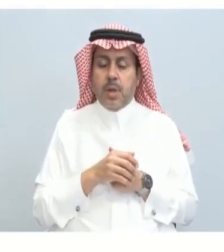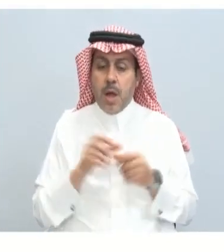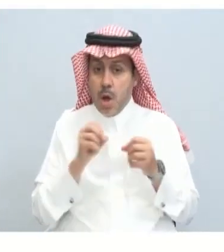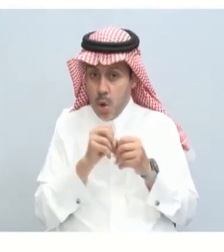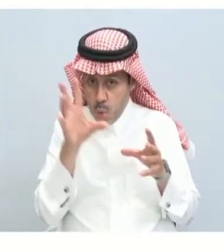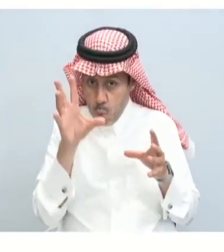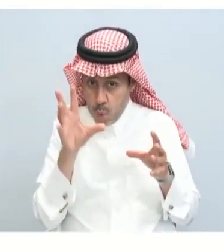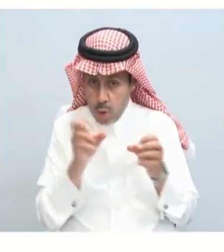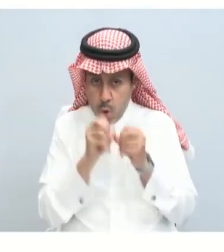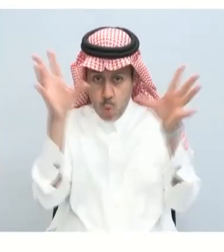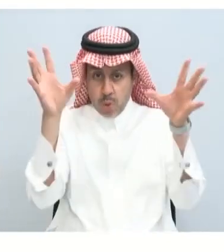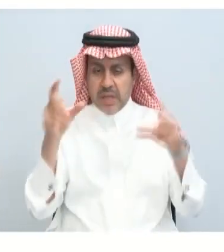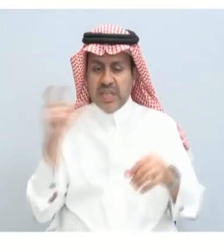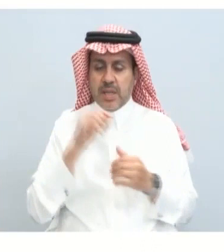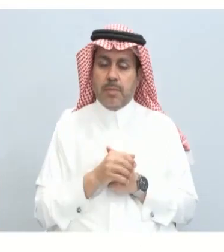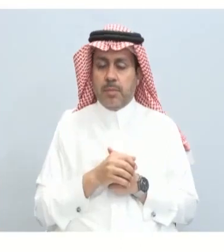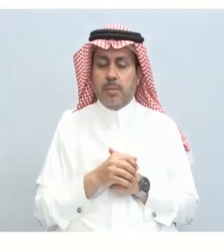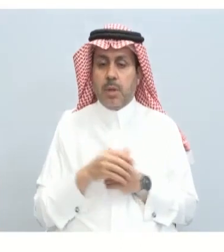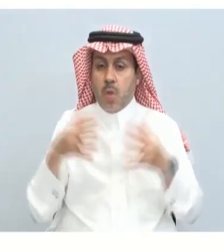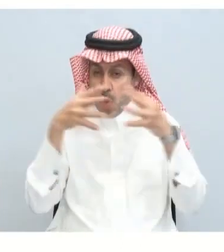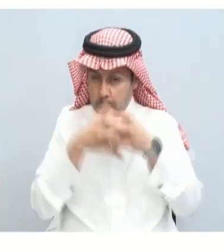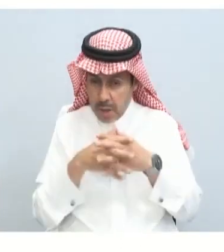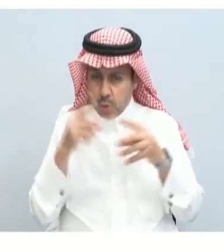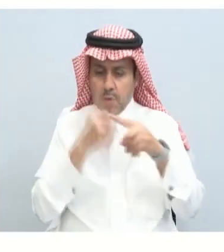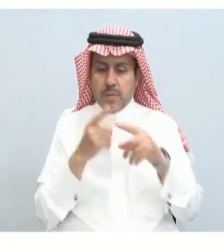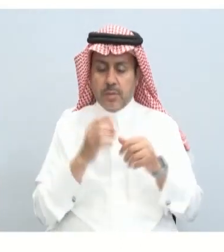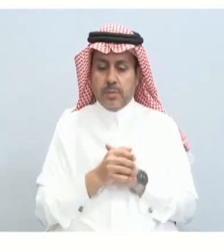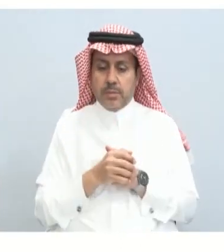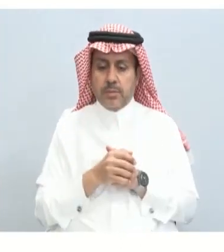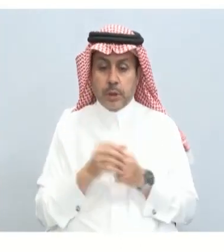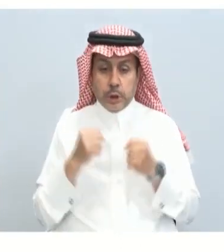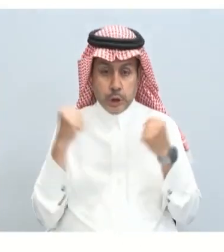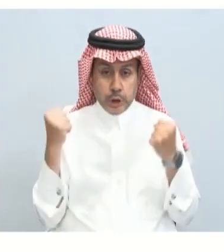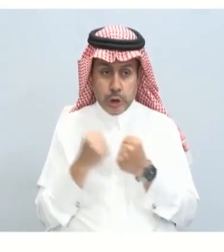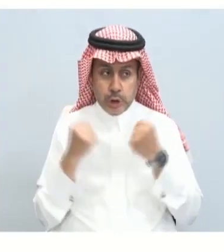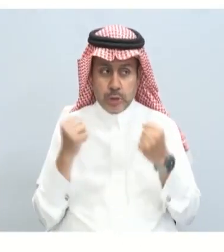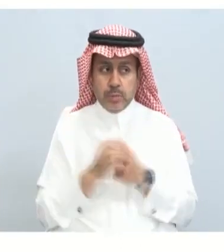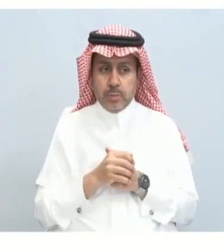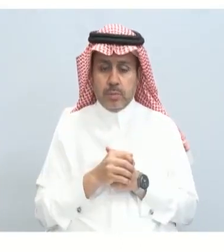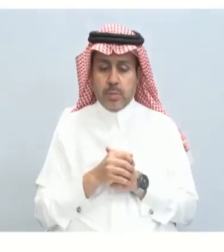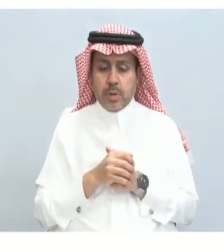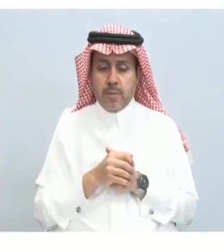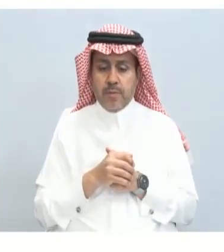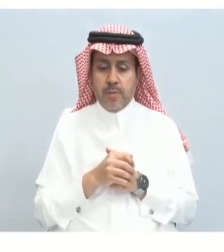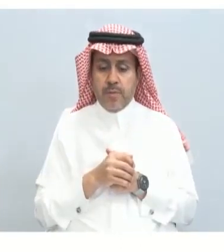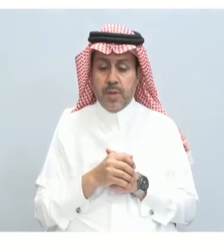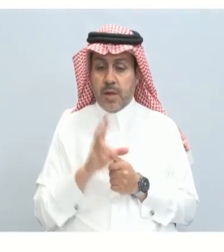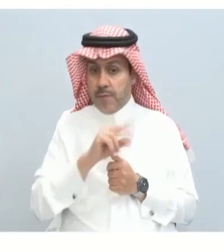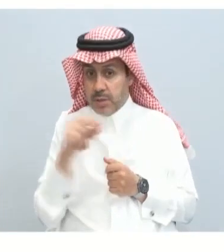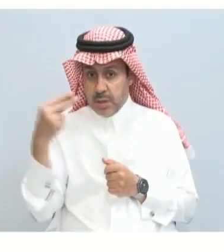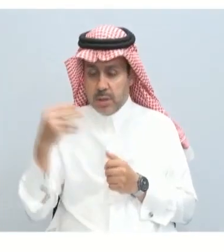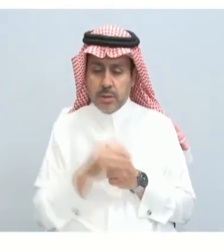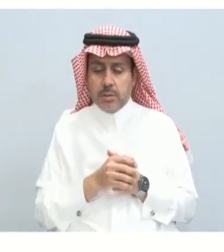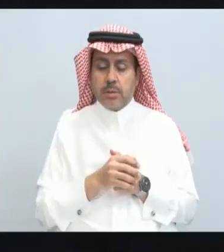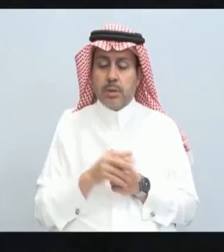هو الاسلام والهدايه او الايمان نشاط هنا في الاستعاره اذا الاستعاره عرفنا انه هو